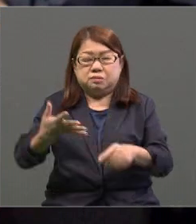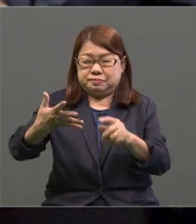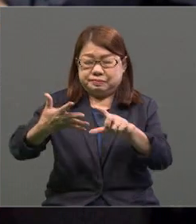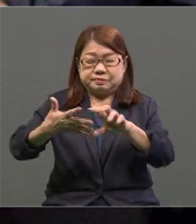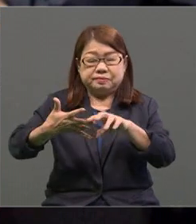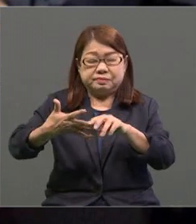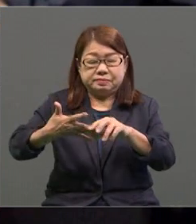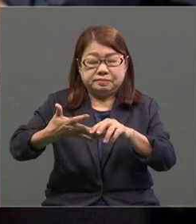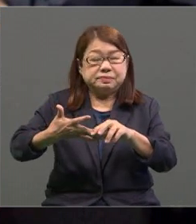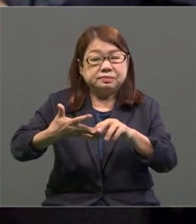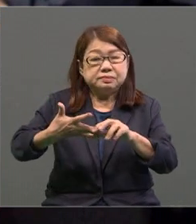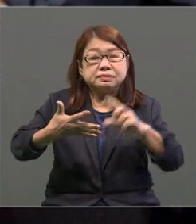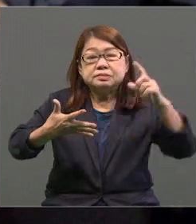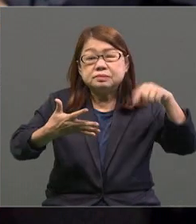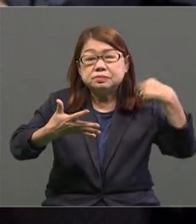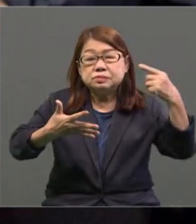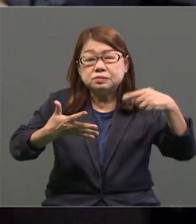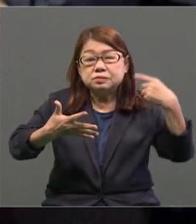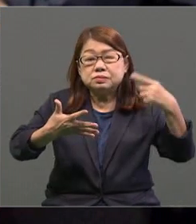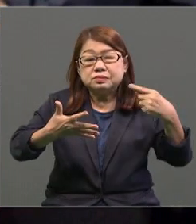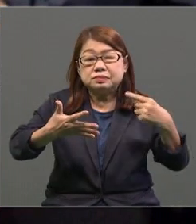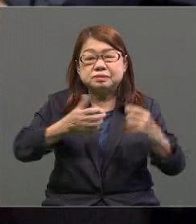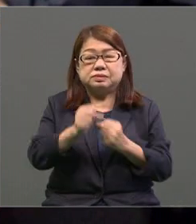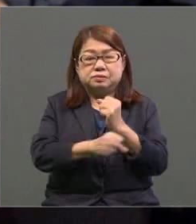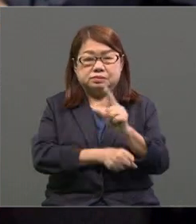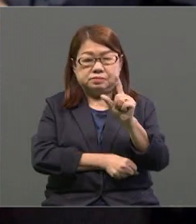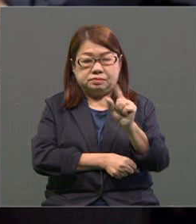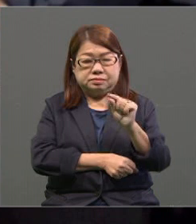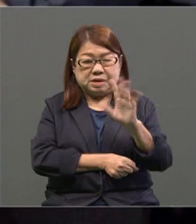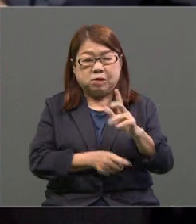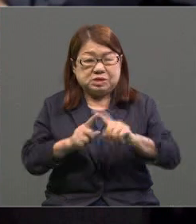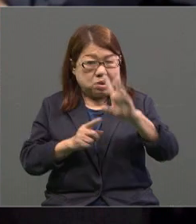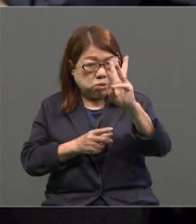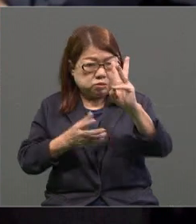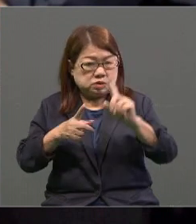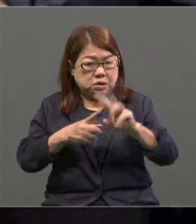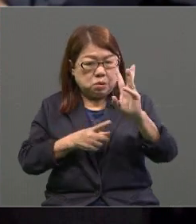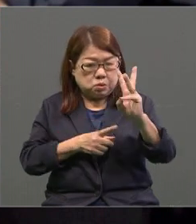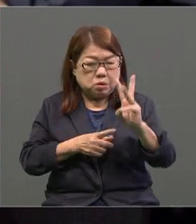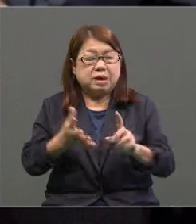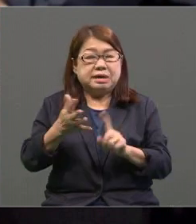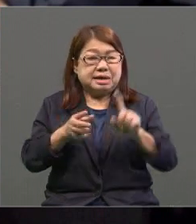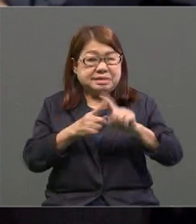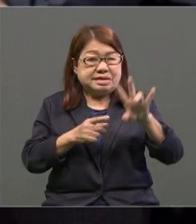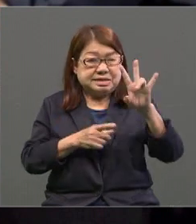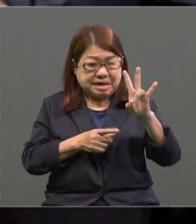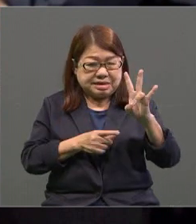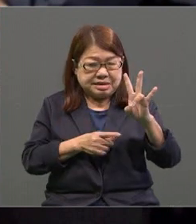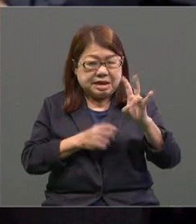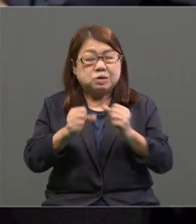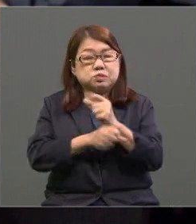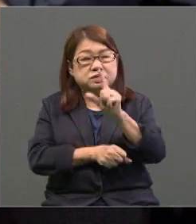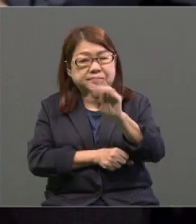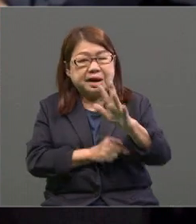นอกประเทศไปแล้วเช่นเดียวกันคือนางสาวศิริลักษ์เอี่ยมใหญ่อายุ 25ปีกับนายสมสิทธิ์ถนอมวัฒน์อายุ 30ปี 2คนนี้